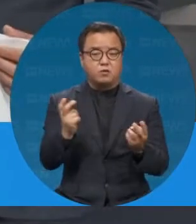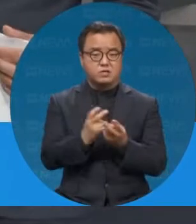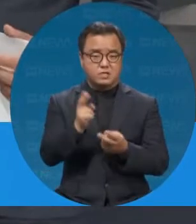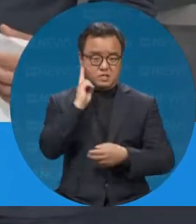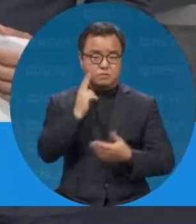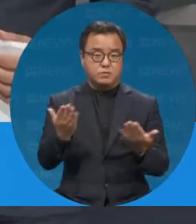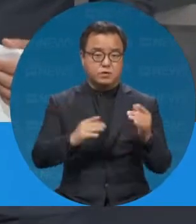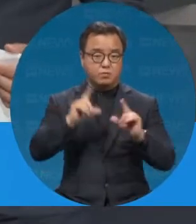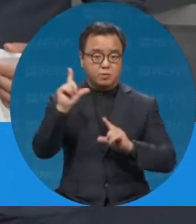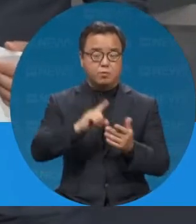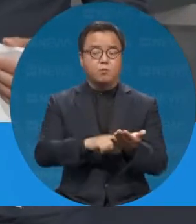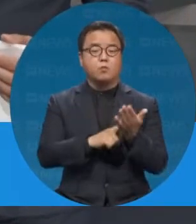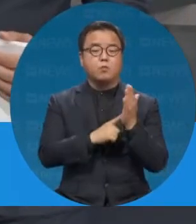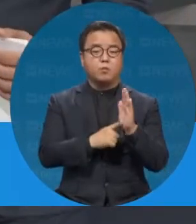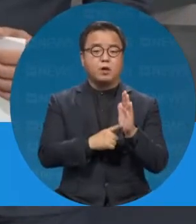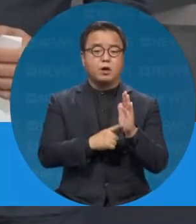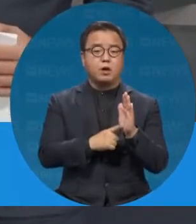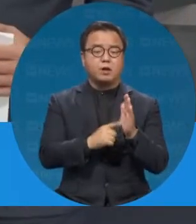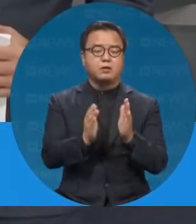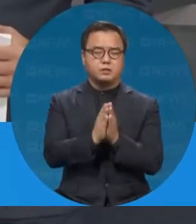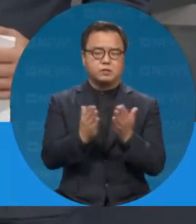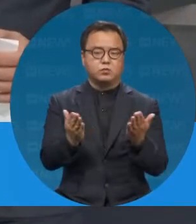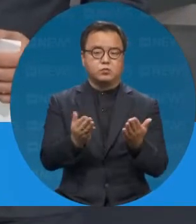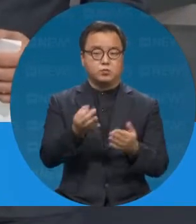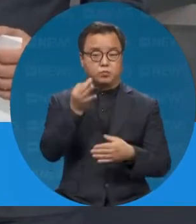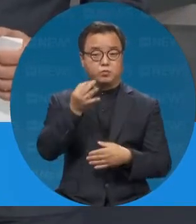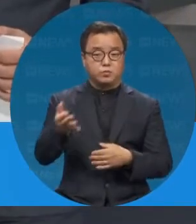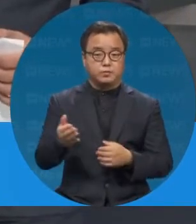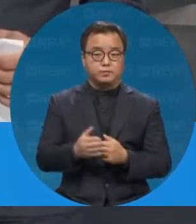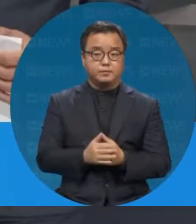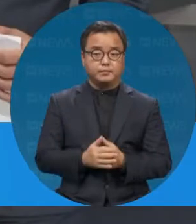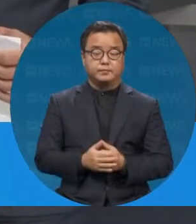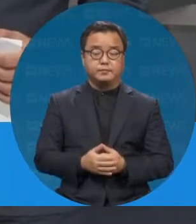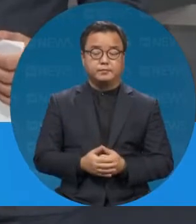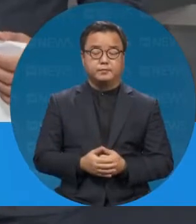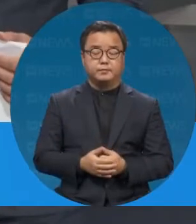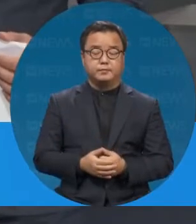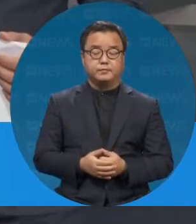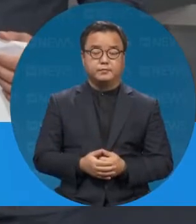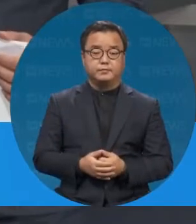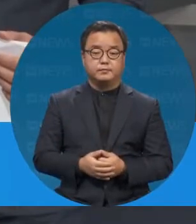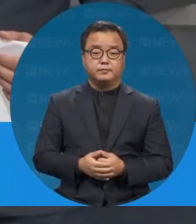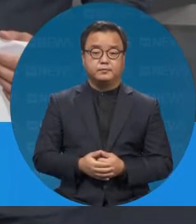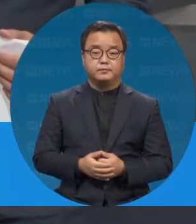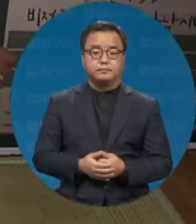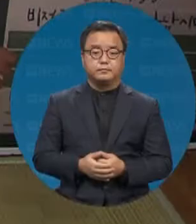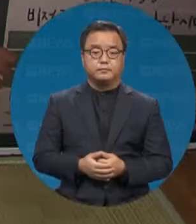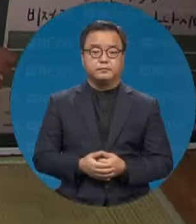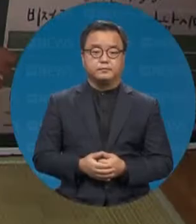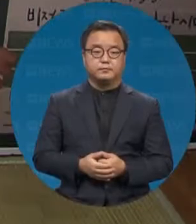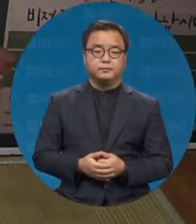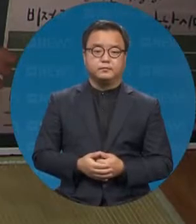함께 소개해드리죠. 이번 주 읽어볼 만한 도서 지성과 감성에서 만나보시죠.